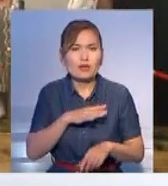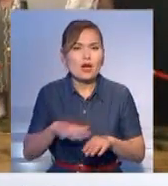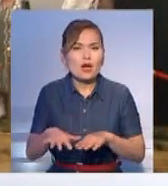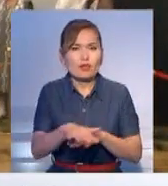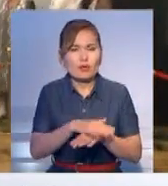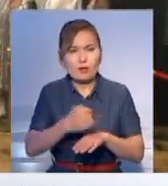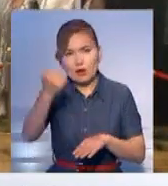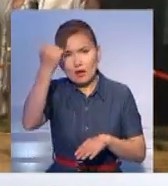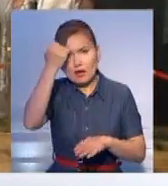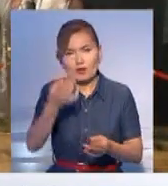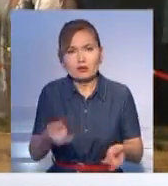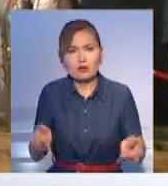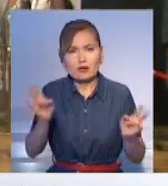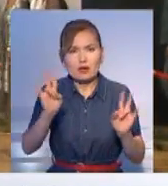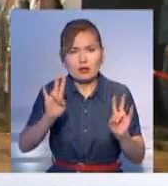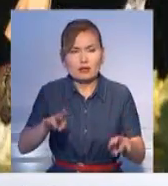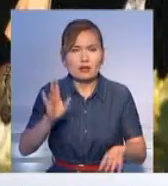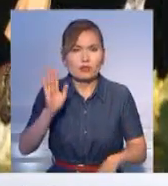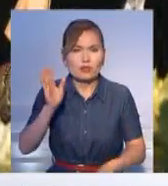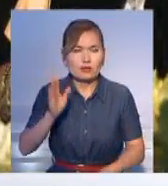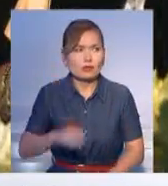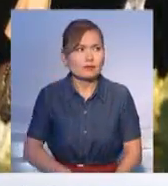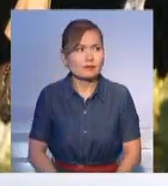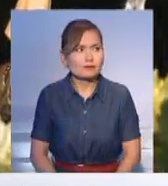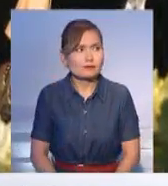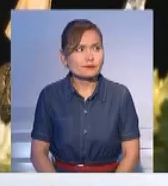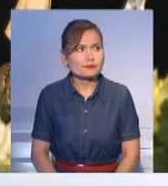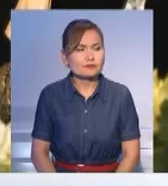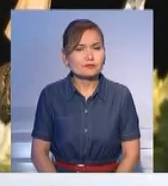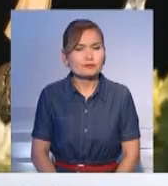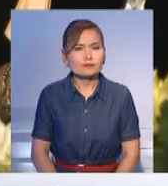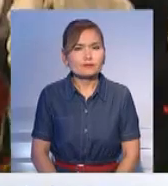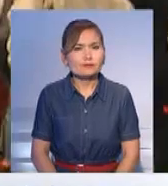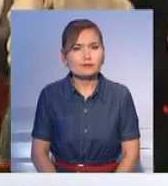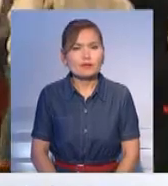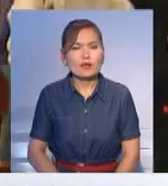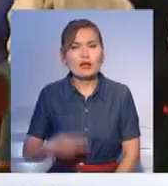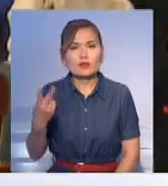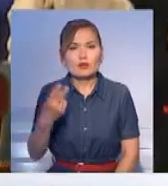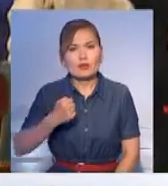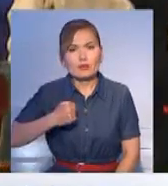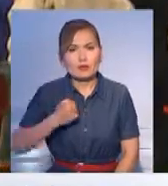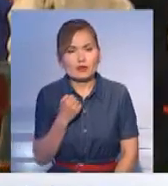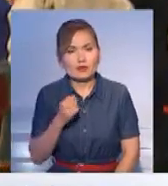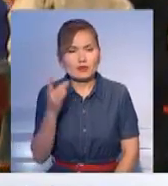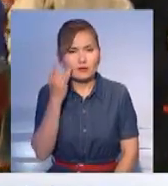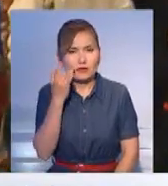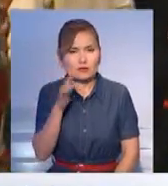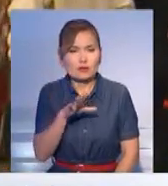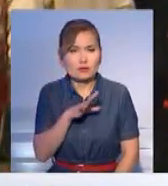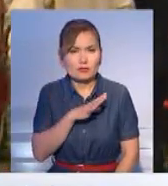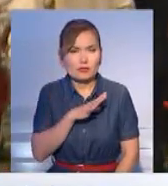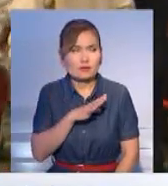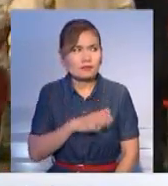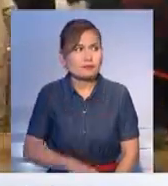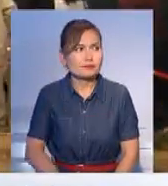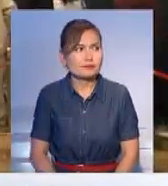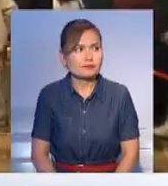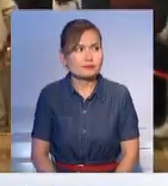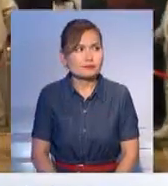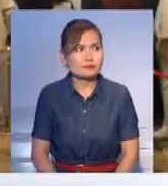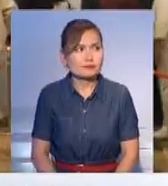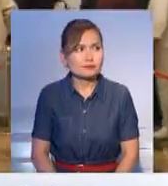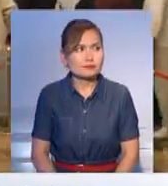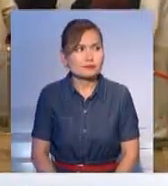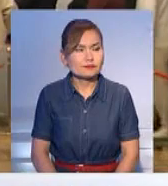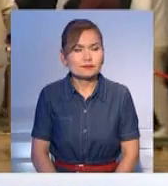көрермендерді тәнті қылатын еді. Екеміз керемет дос болатынбыз. Жаны жанатта болсын,